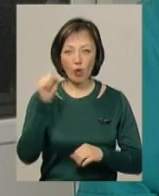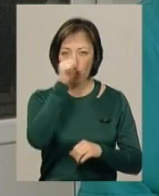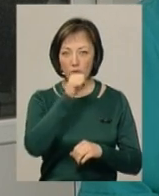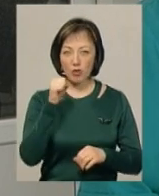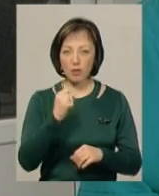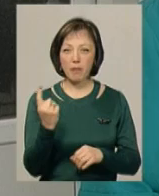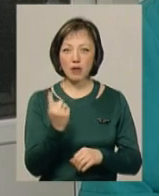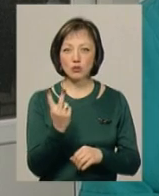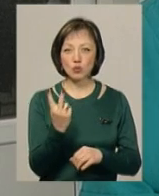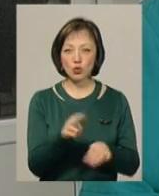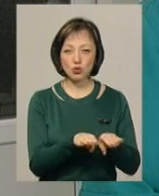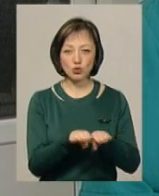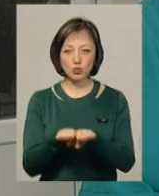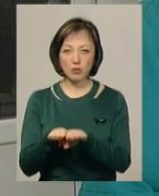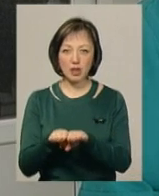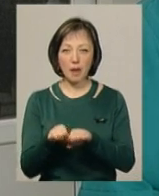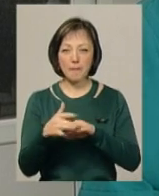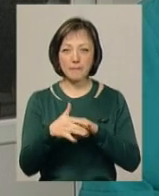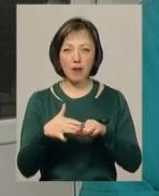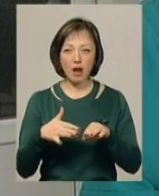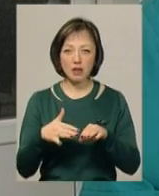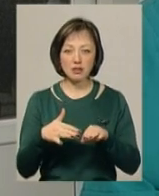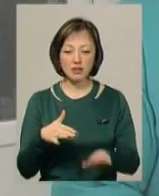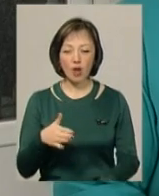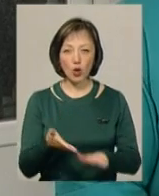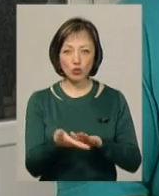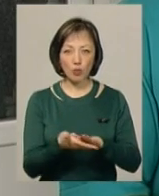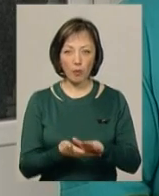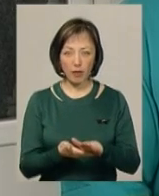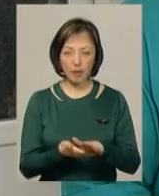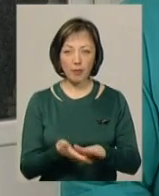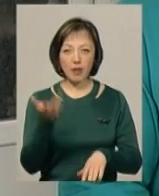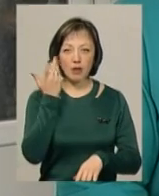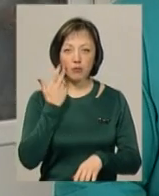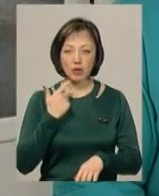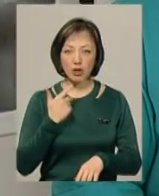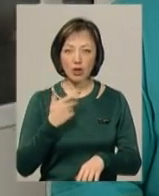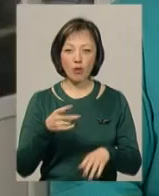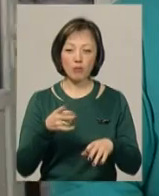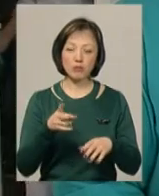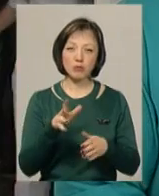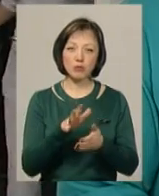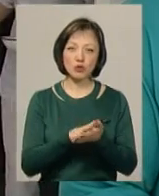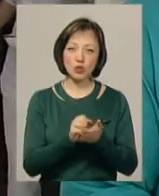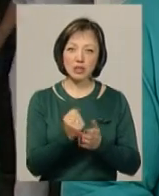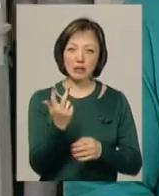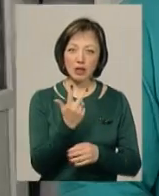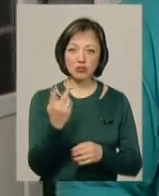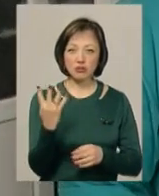обмороження першого-другого ступеню пальців стопи. При ушкодженні третього і четвертого ступеня